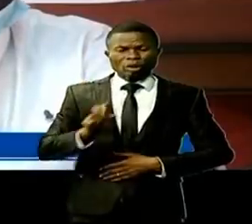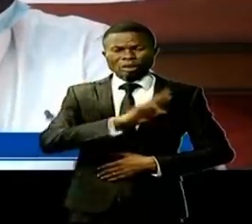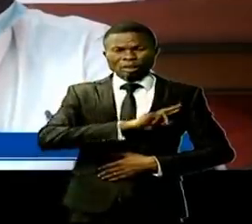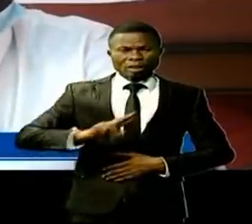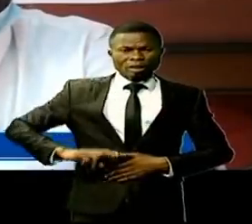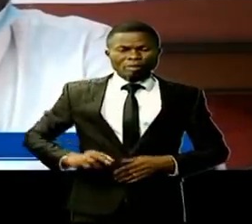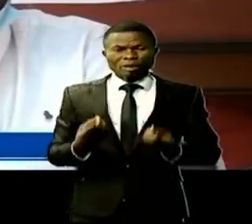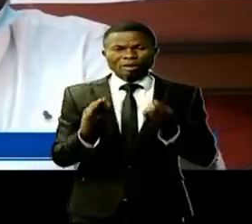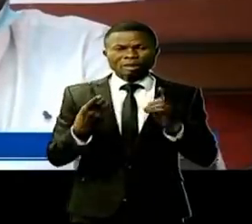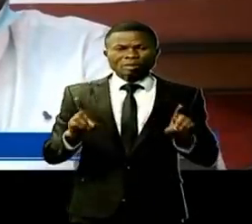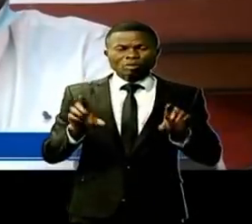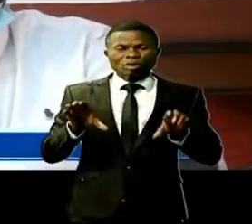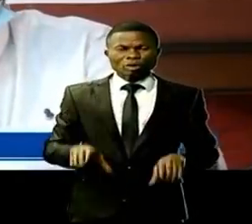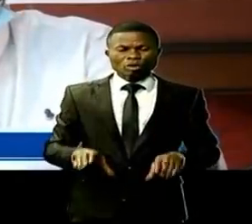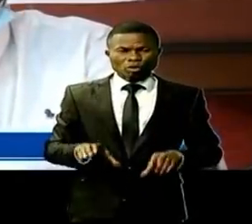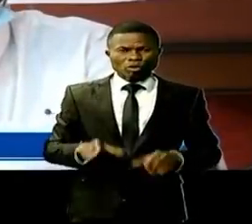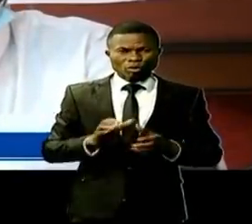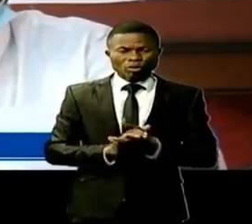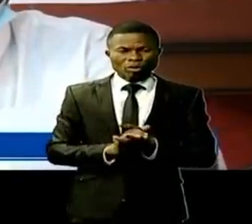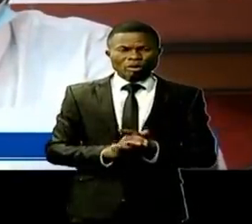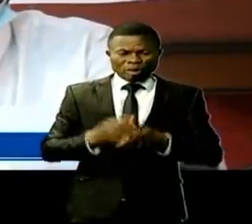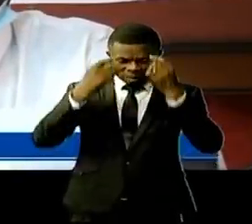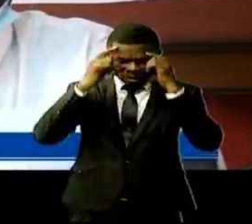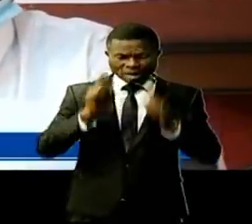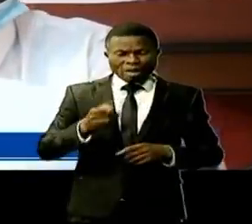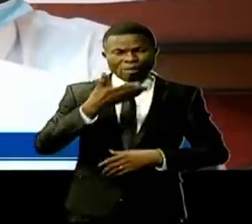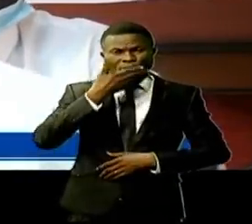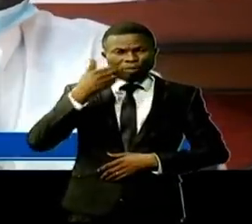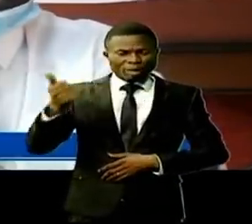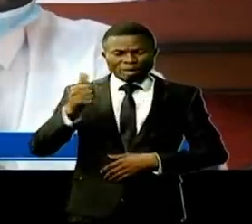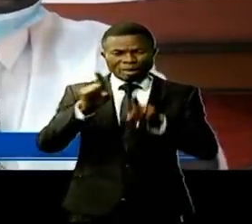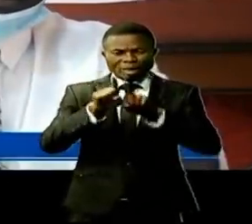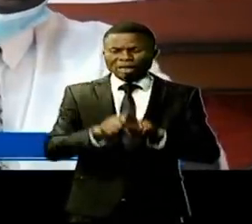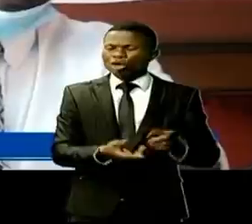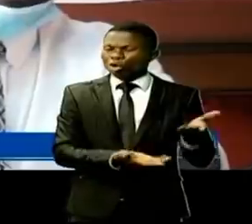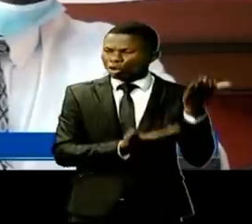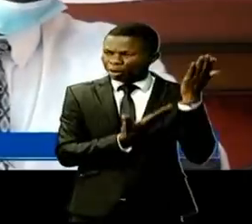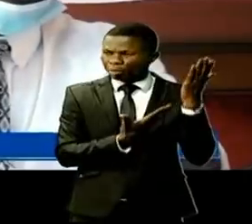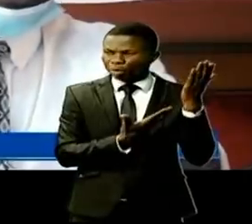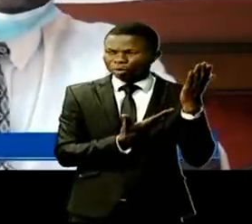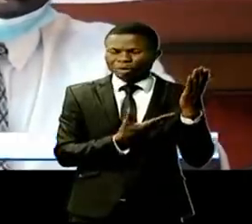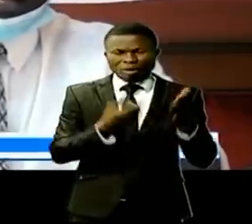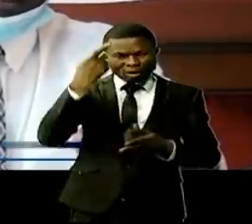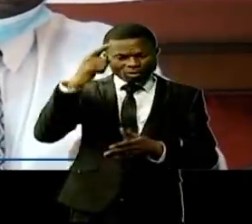République démocratique du Congo, a pris des mesures importantes